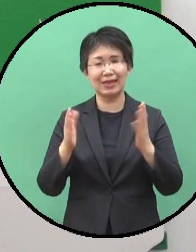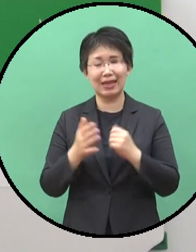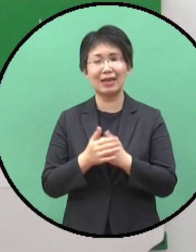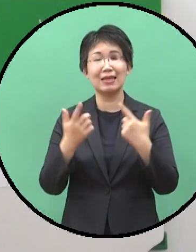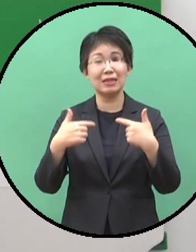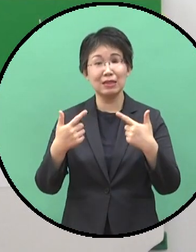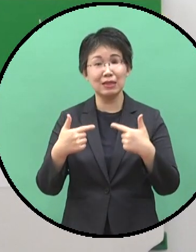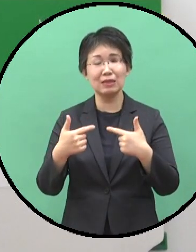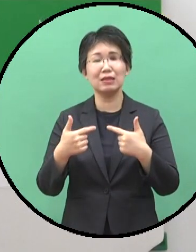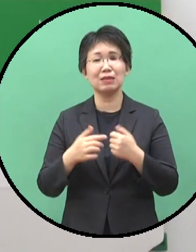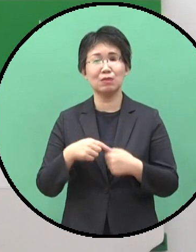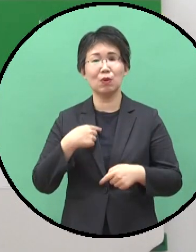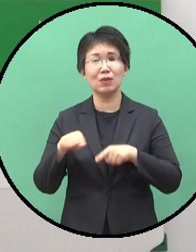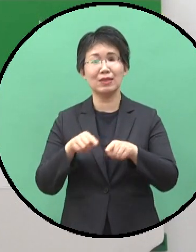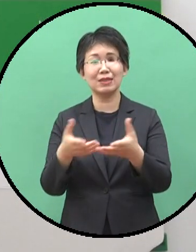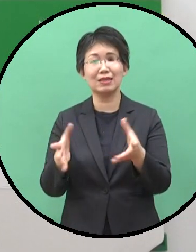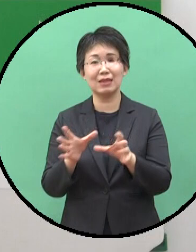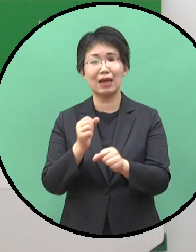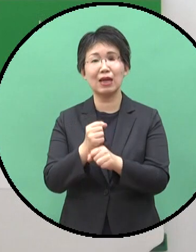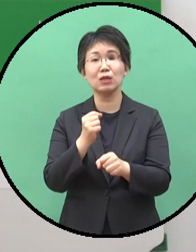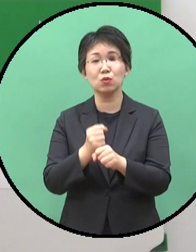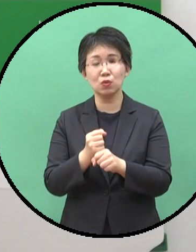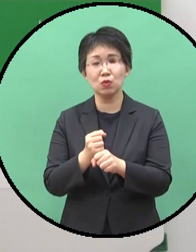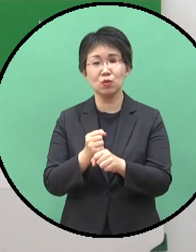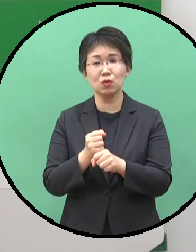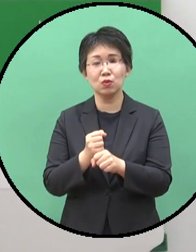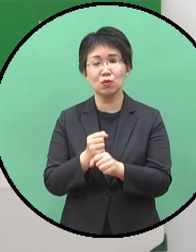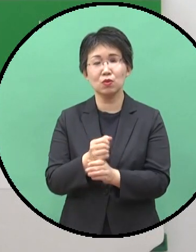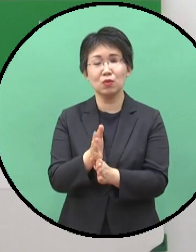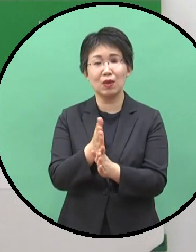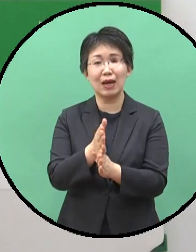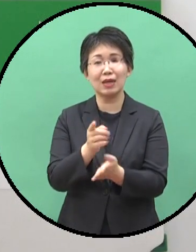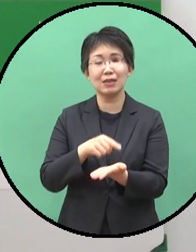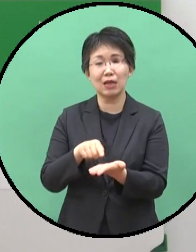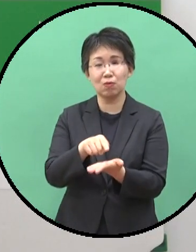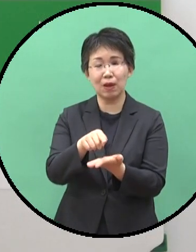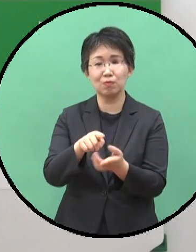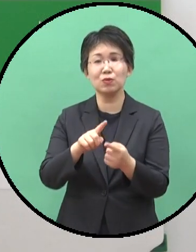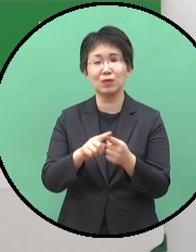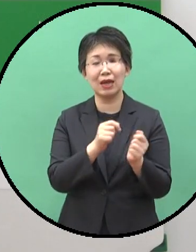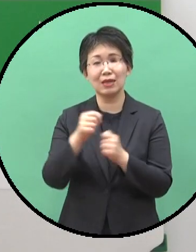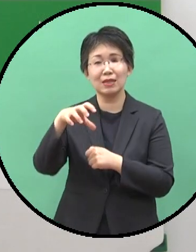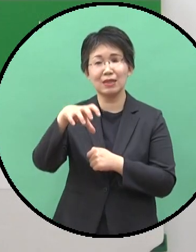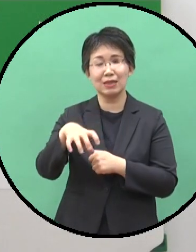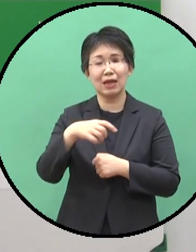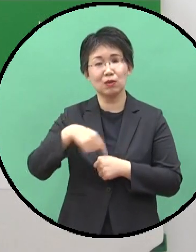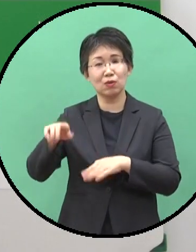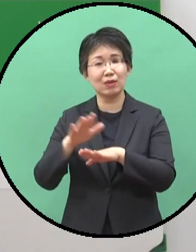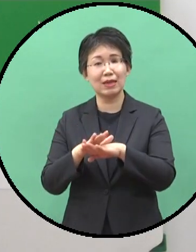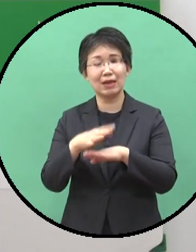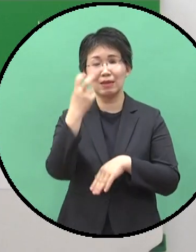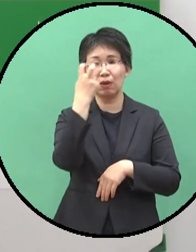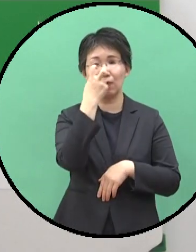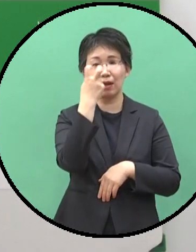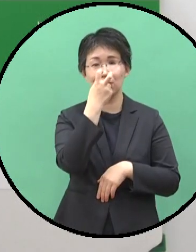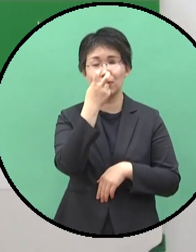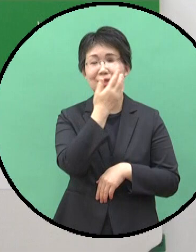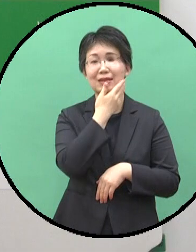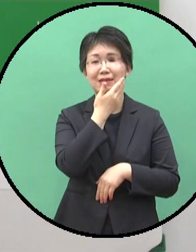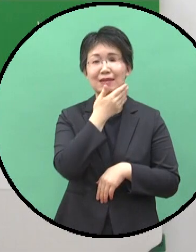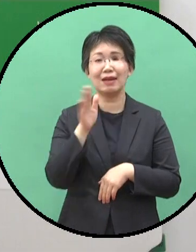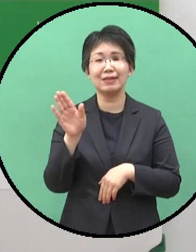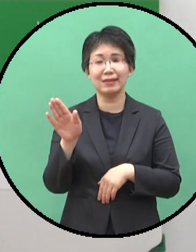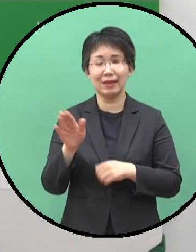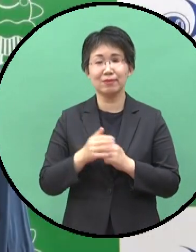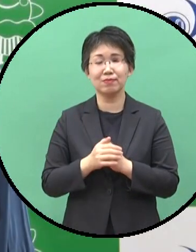ように、普段から自治体等が作成しているハザードマップや避難所等への経路を確認していただくことが重